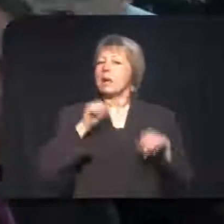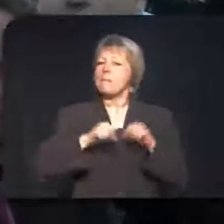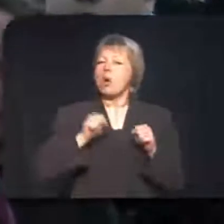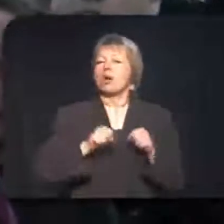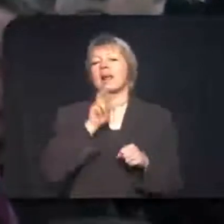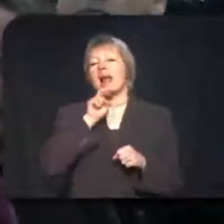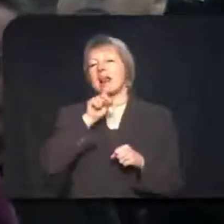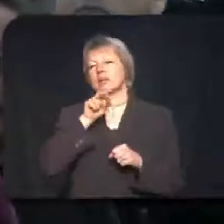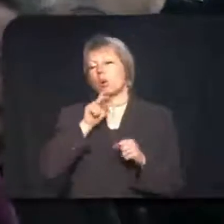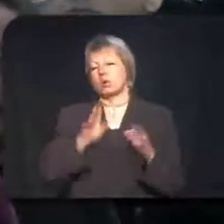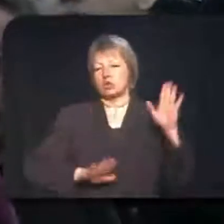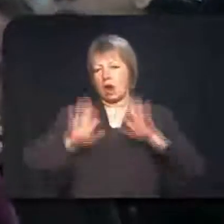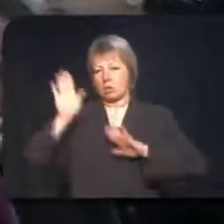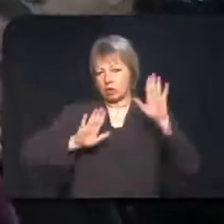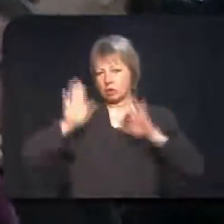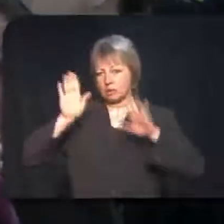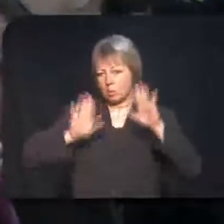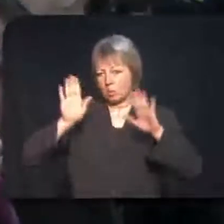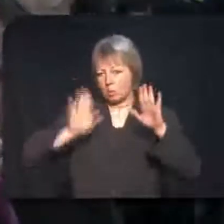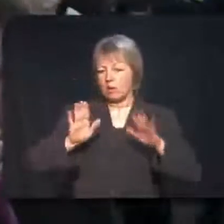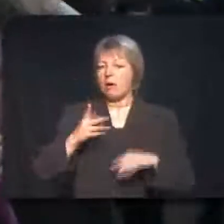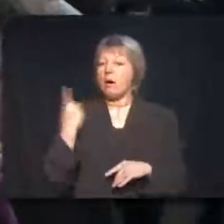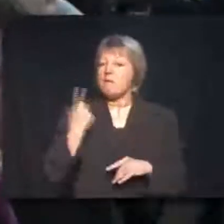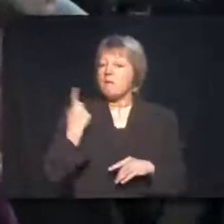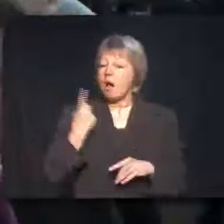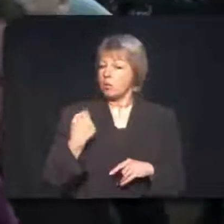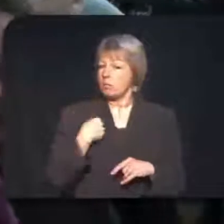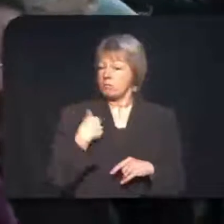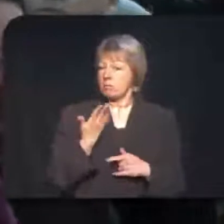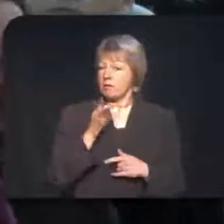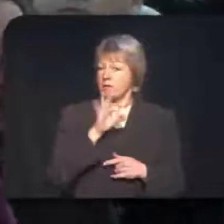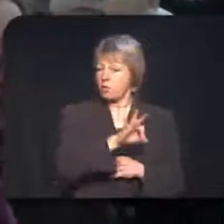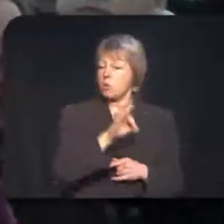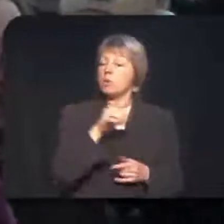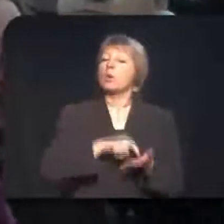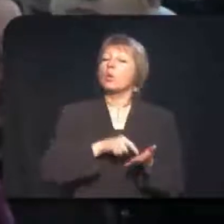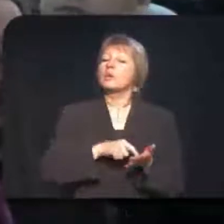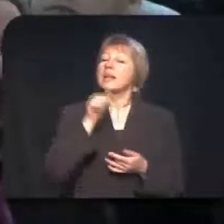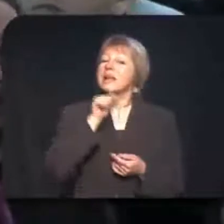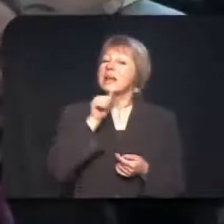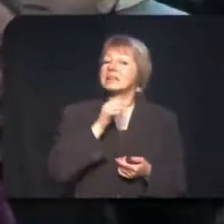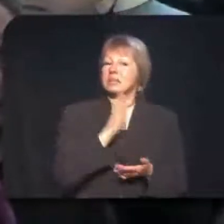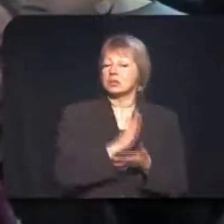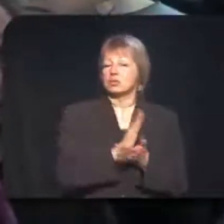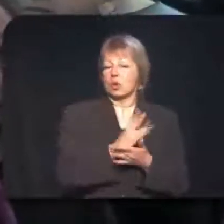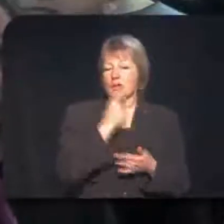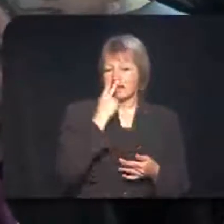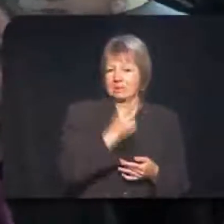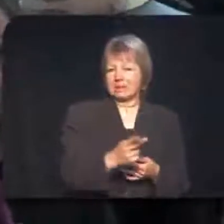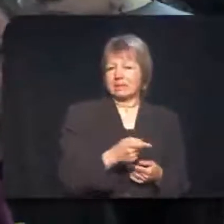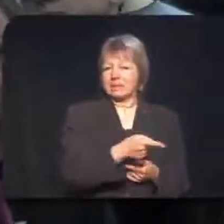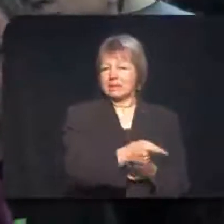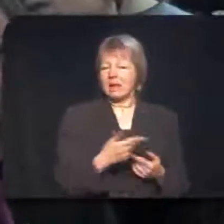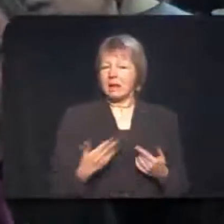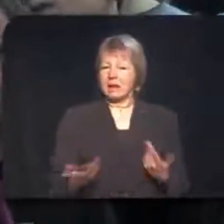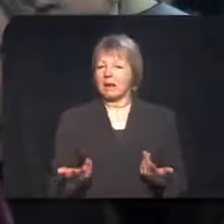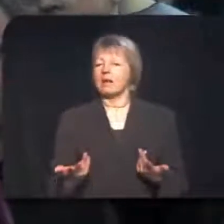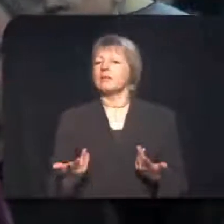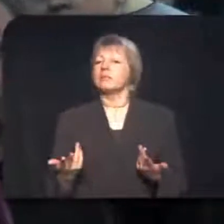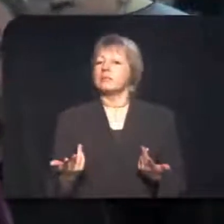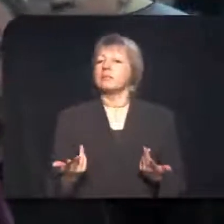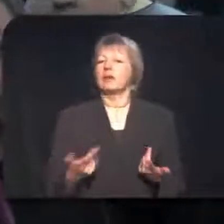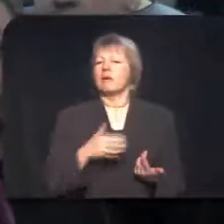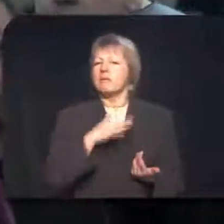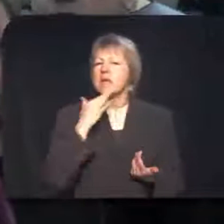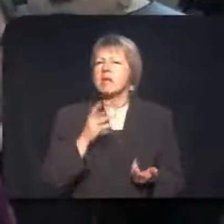ermöglicht warum bin ich dafür weil gestern haben wir gesehen wie hier in einem Rutsch etliche Anträge